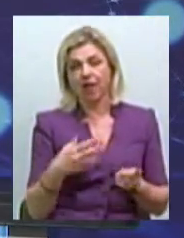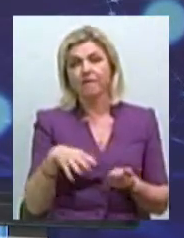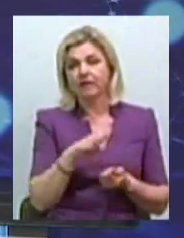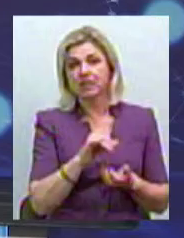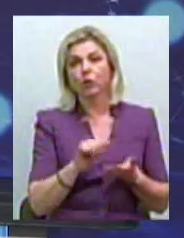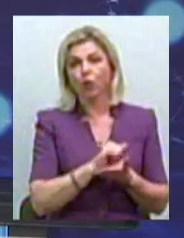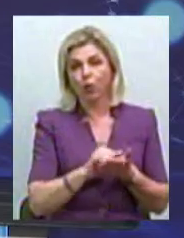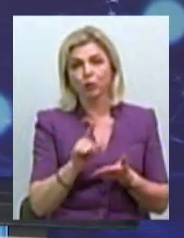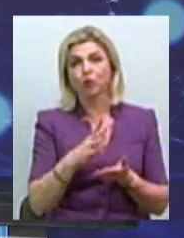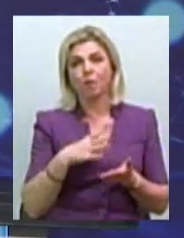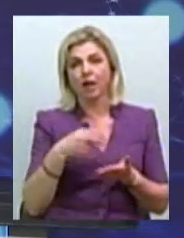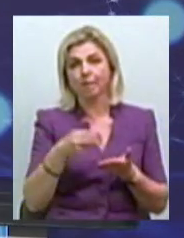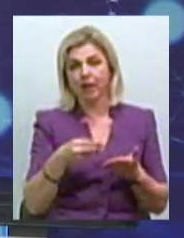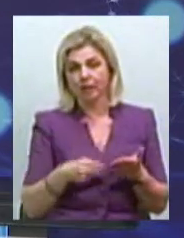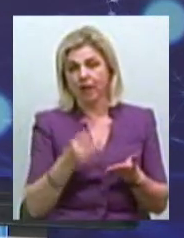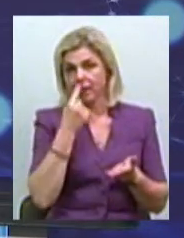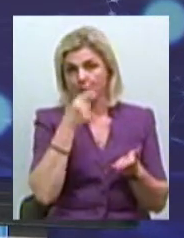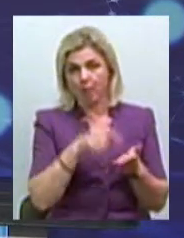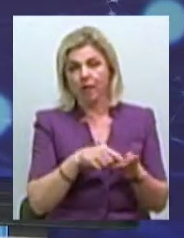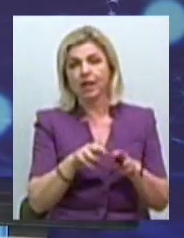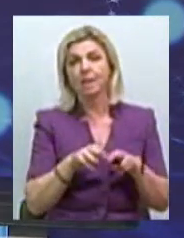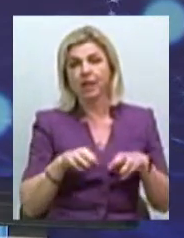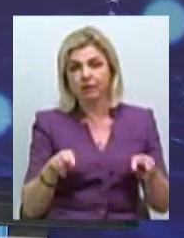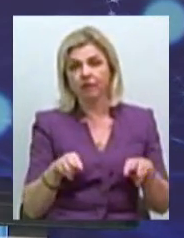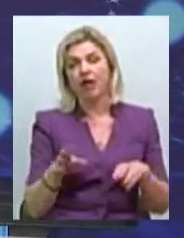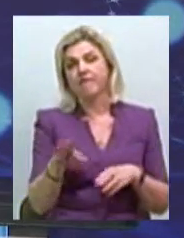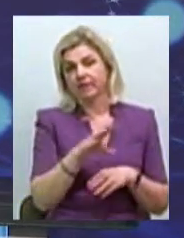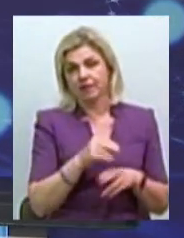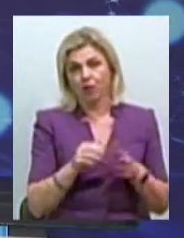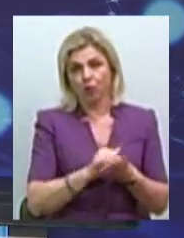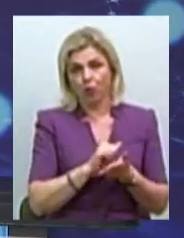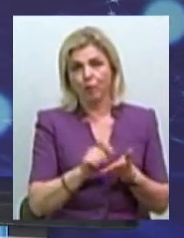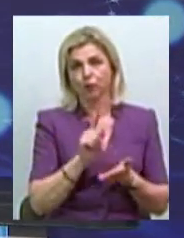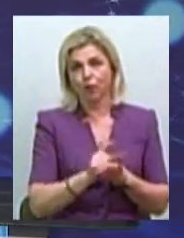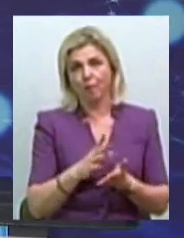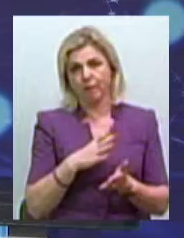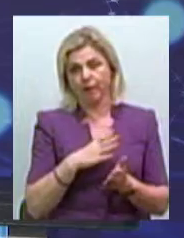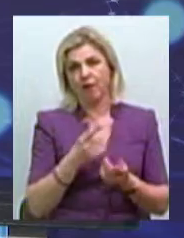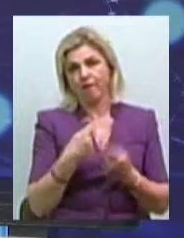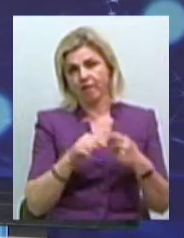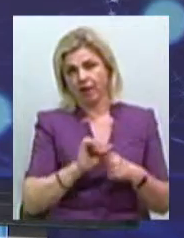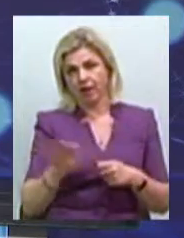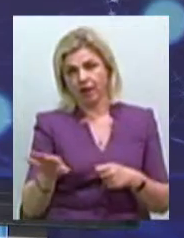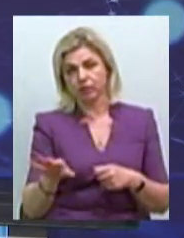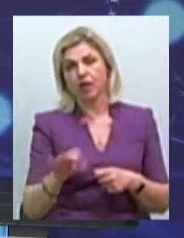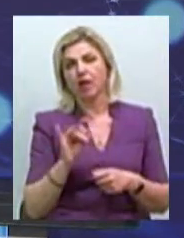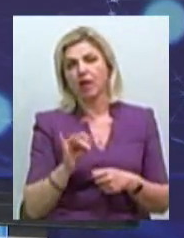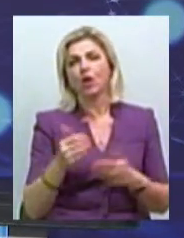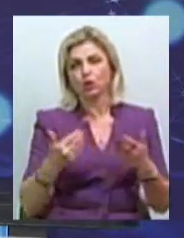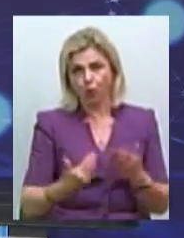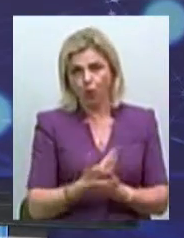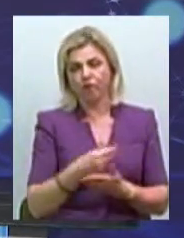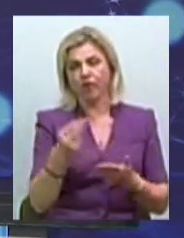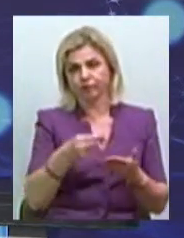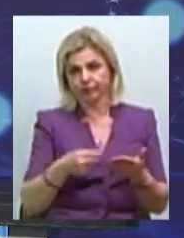які були підписані і не попали до сесійного залу, вони повинні бути відкликані. Пройти нове